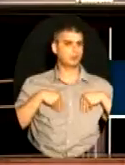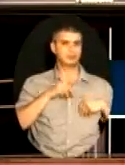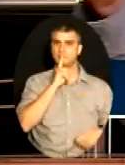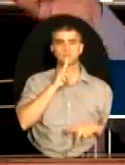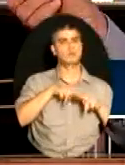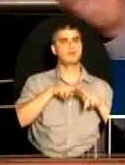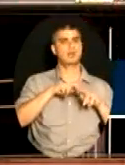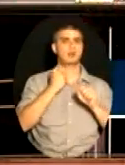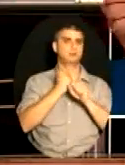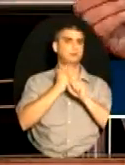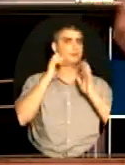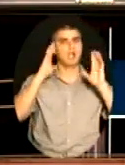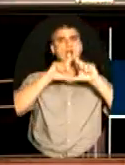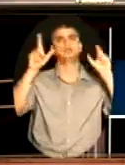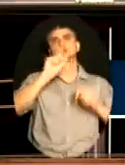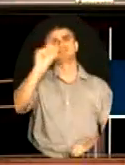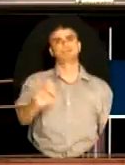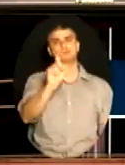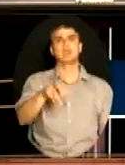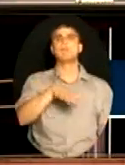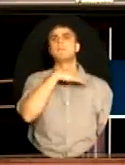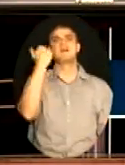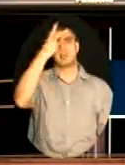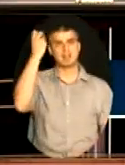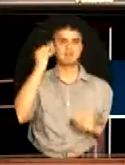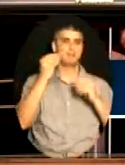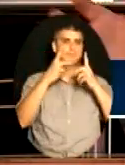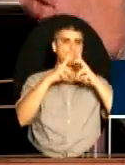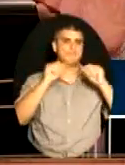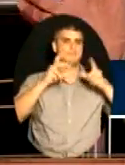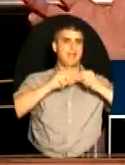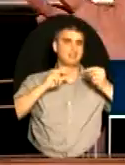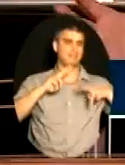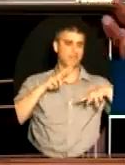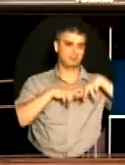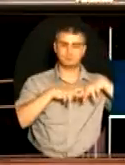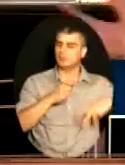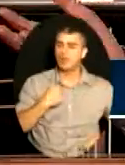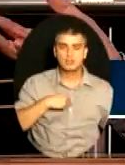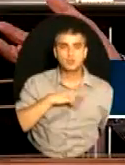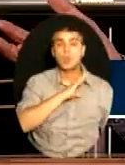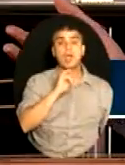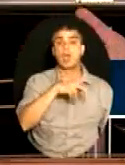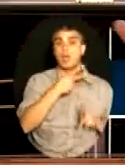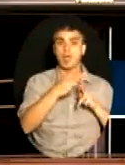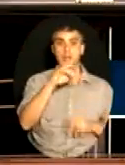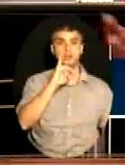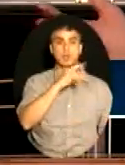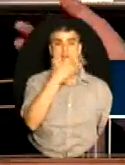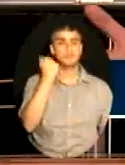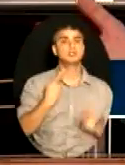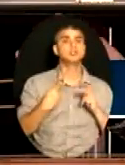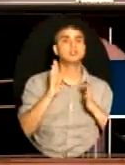כך שמים את הכותרת מוות לערבים ומגן דוד. ולכן אנחנו לוקחים, רק ביוקנעם היו